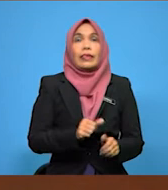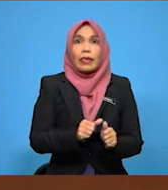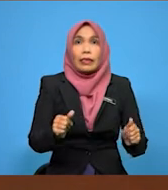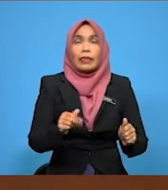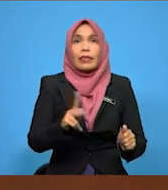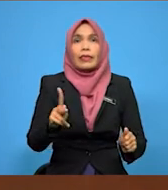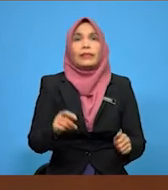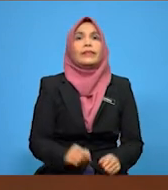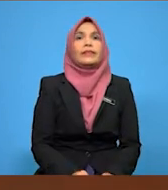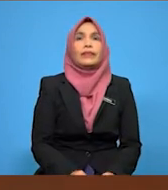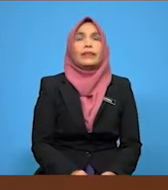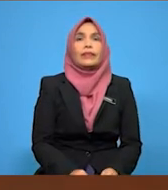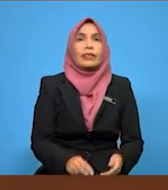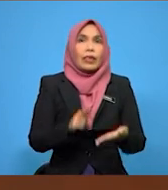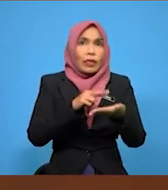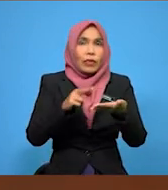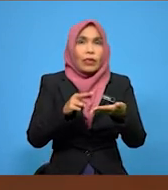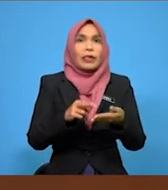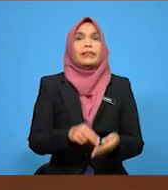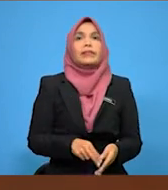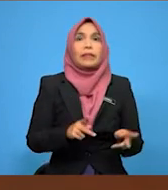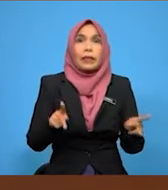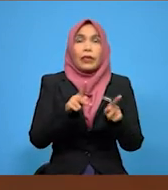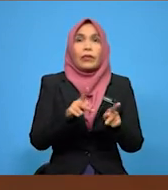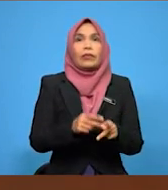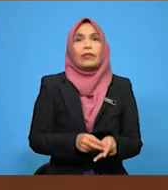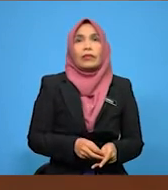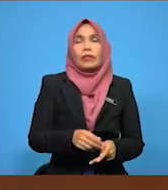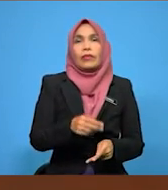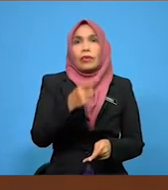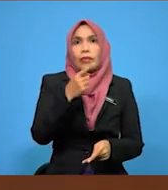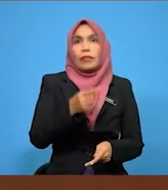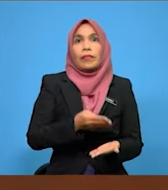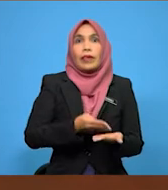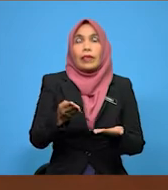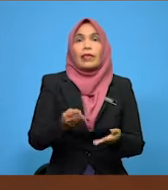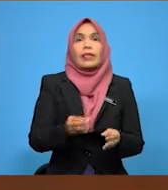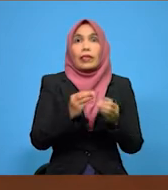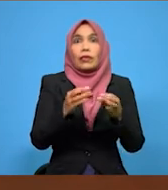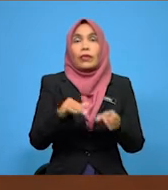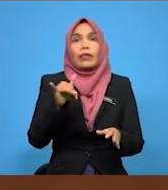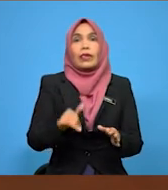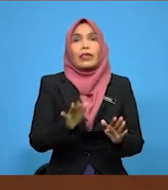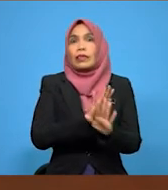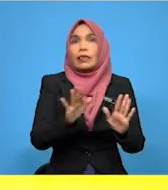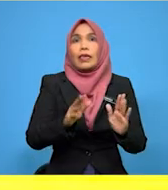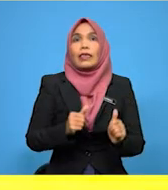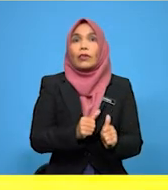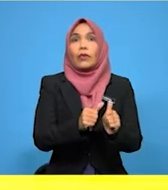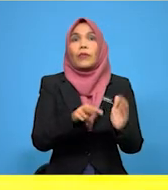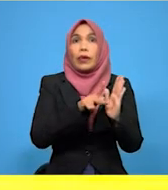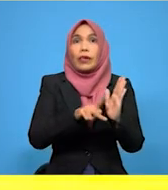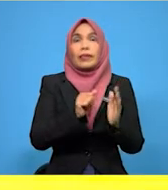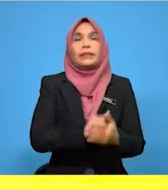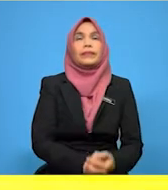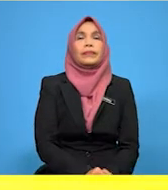serta perikodan juga perlu dilakukan bagi telur yang tidak menepati piawaian.